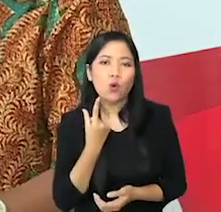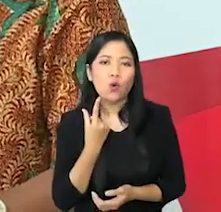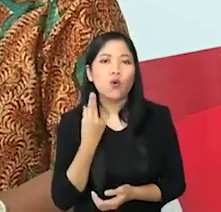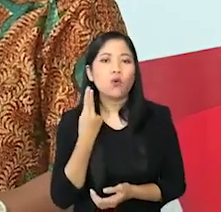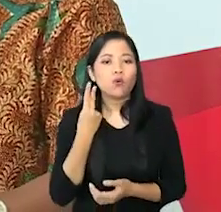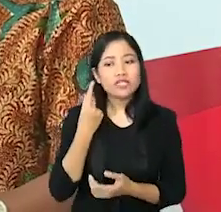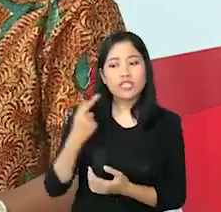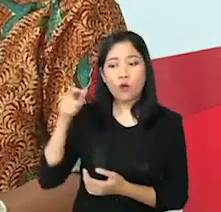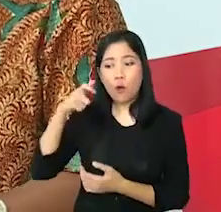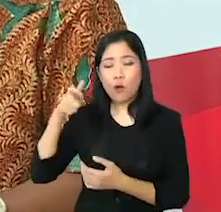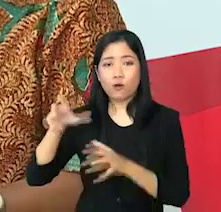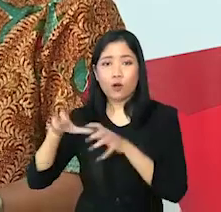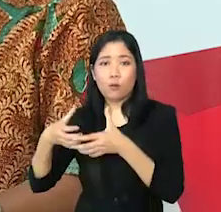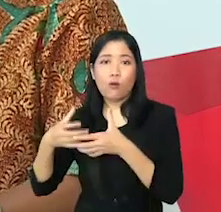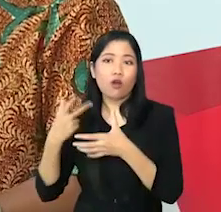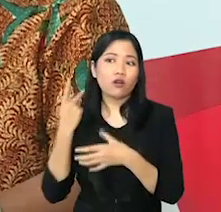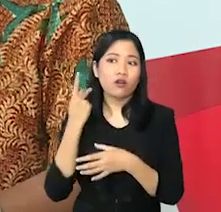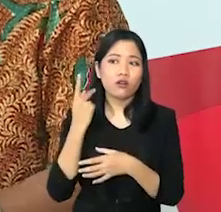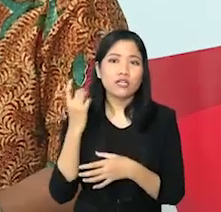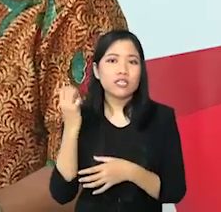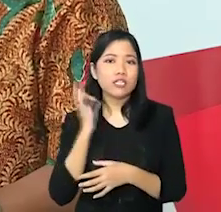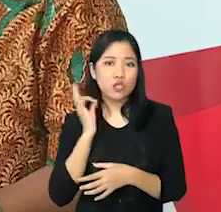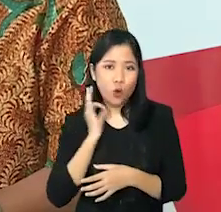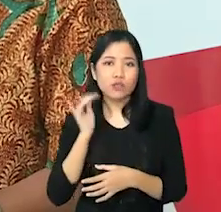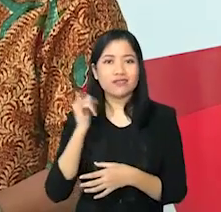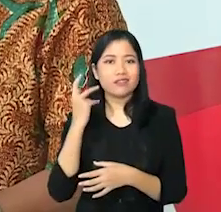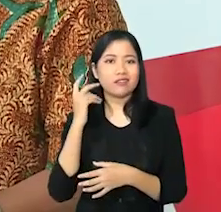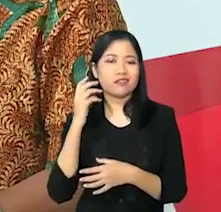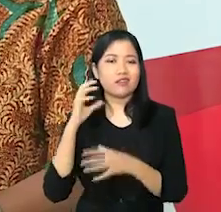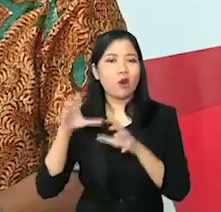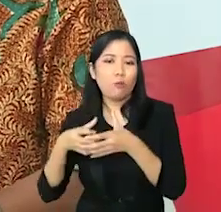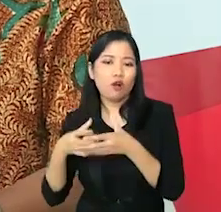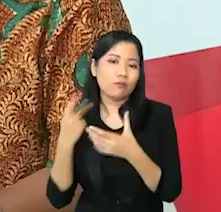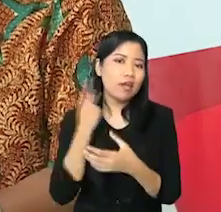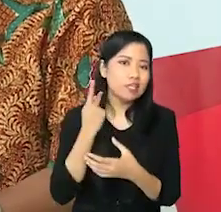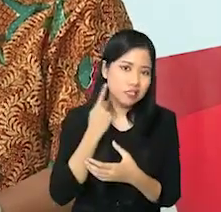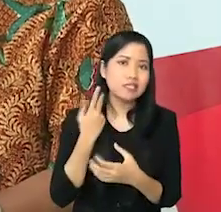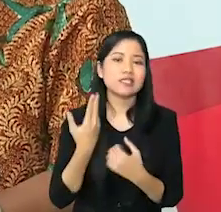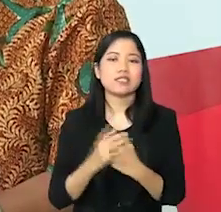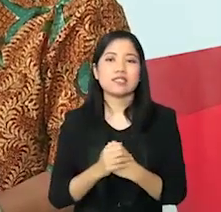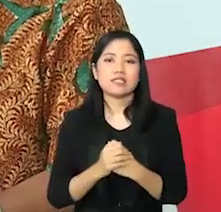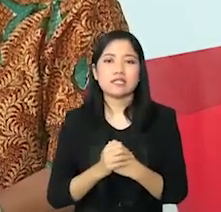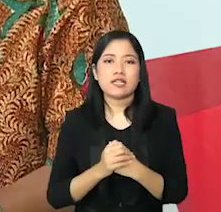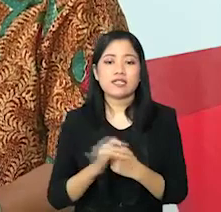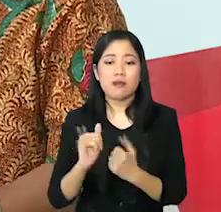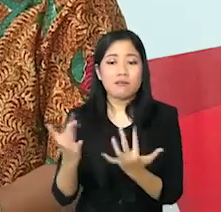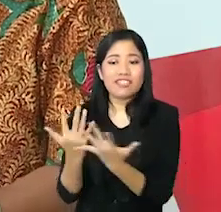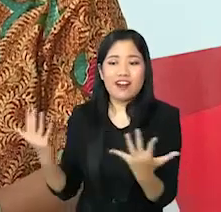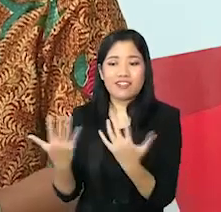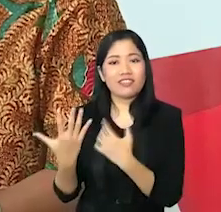merawat penderita qobid Hai dan pada masyarakat di daerah dimana